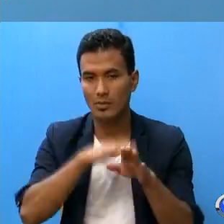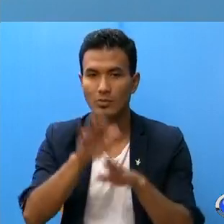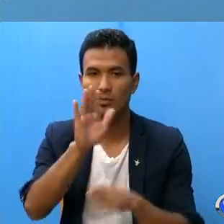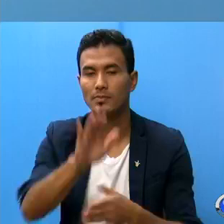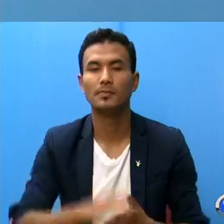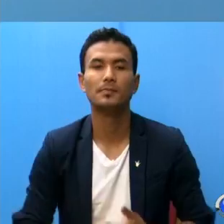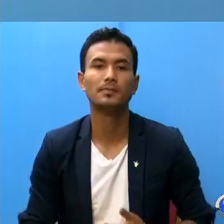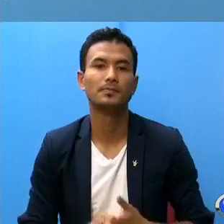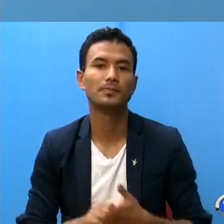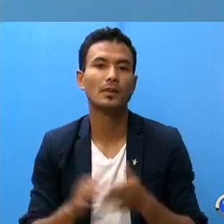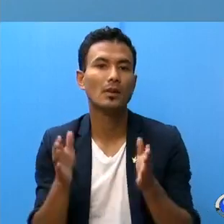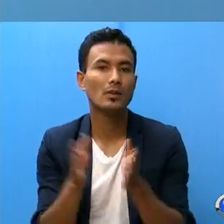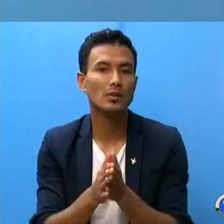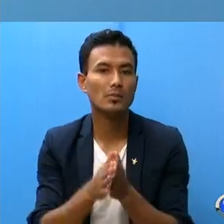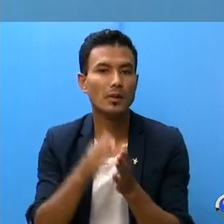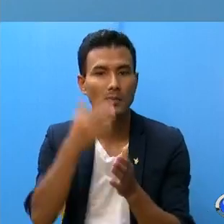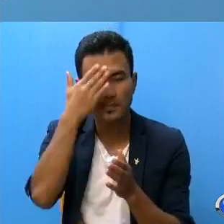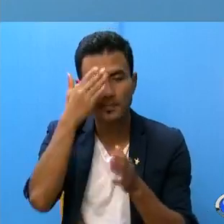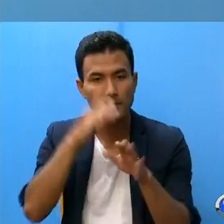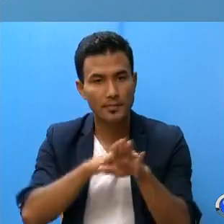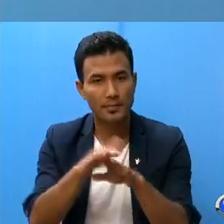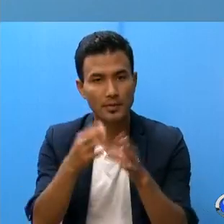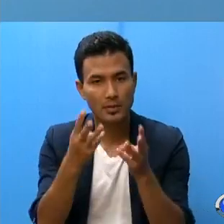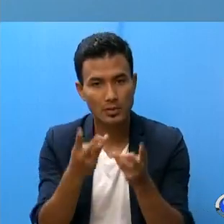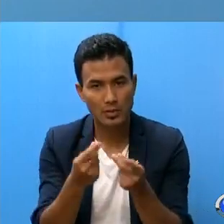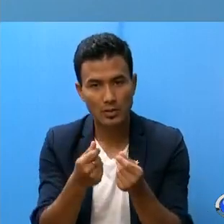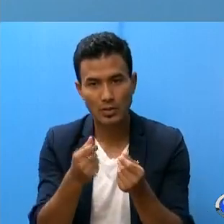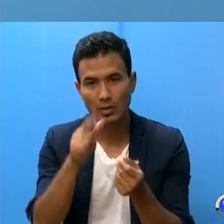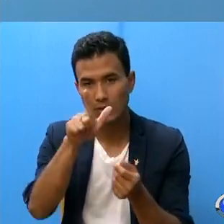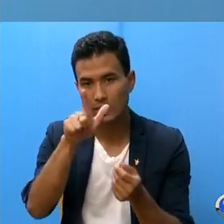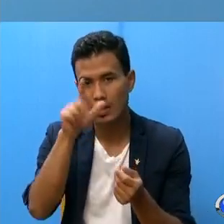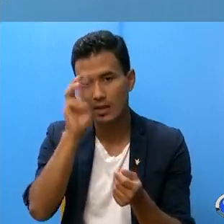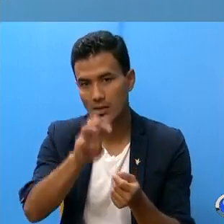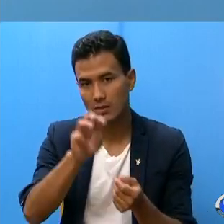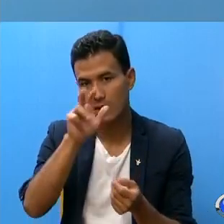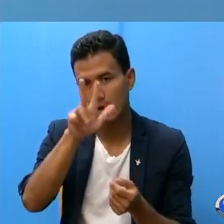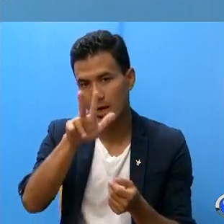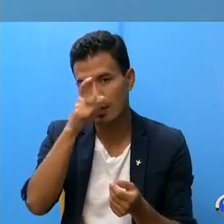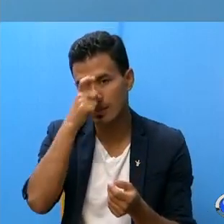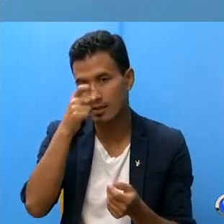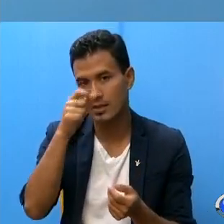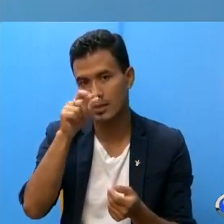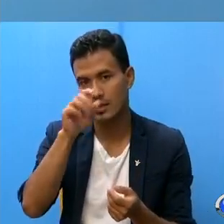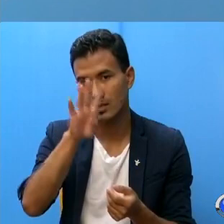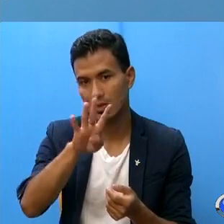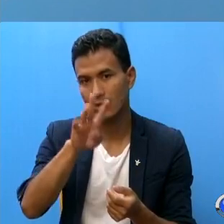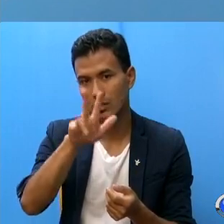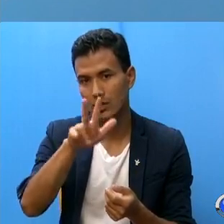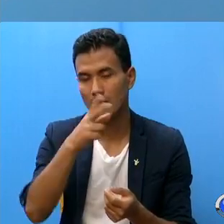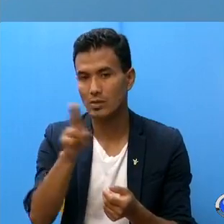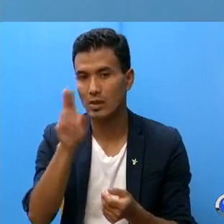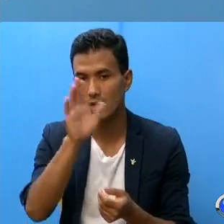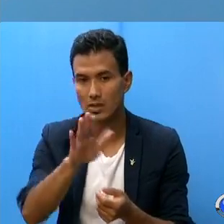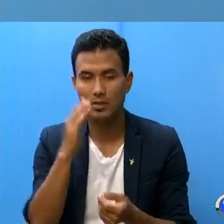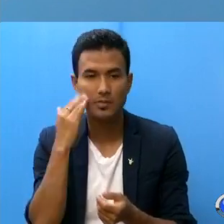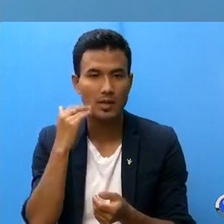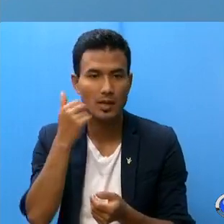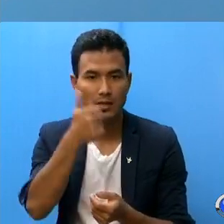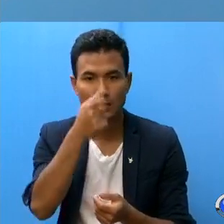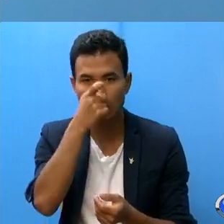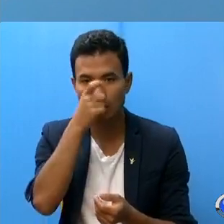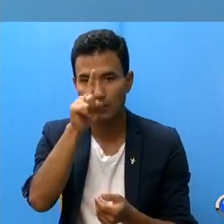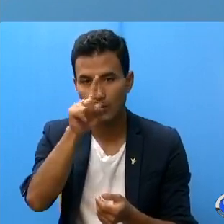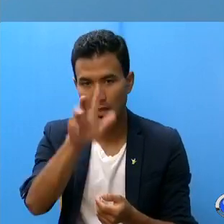उनुँँछ र जम्मा संक्रमित को संख्या 7,08-48 तेस्मद्दे महिला 6